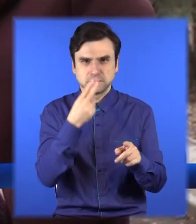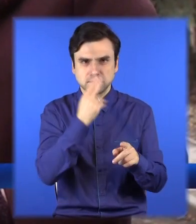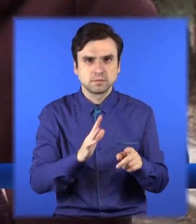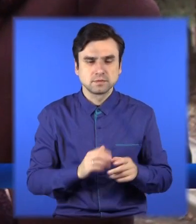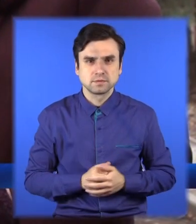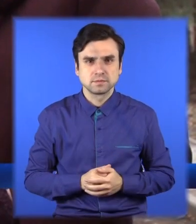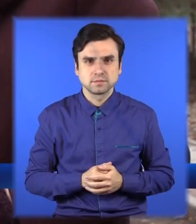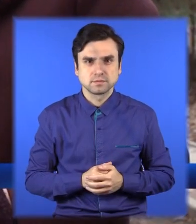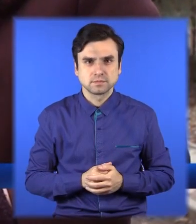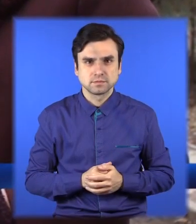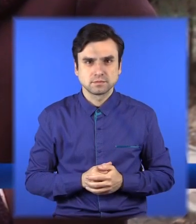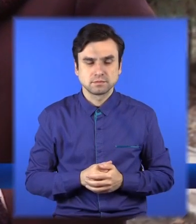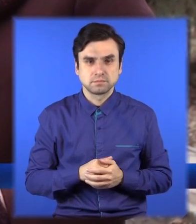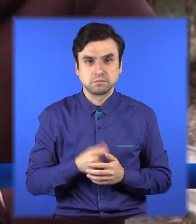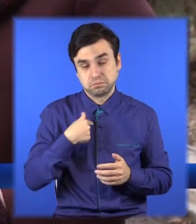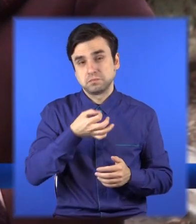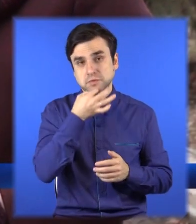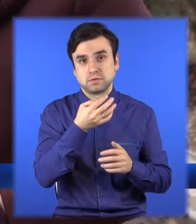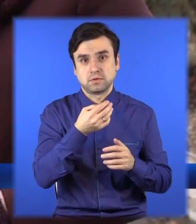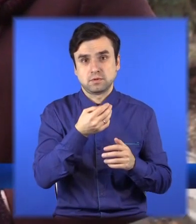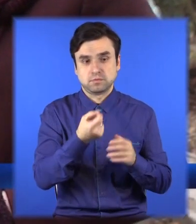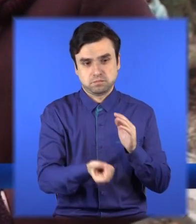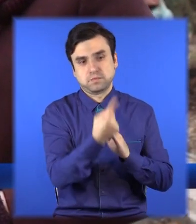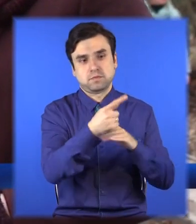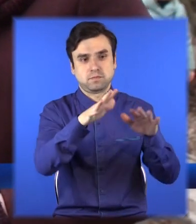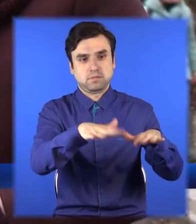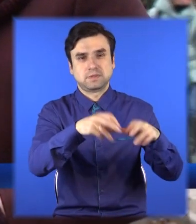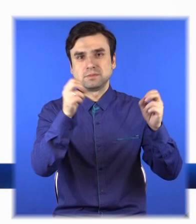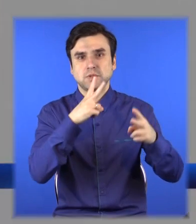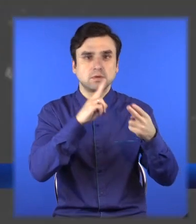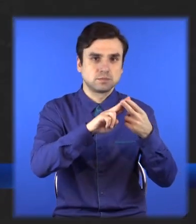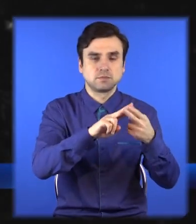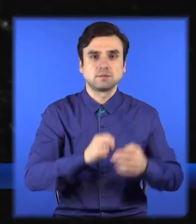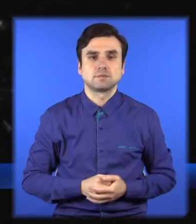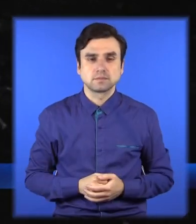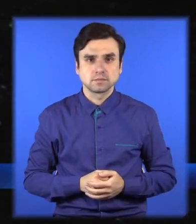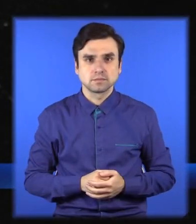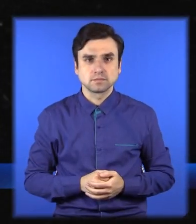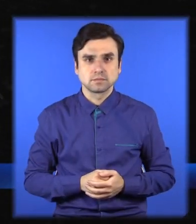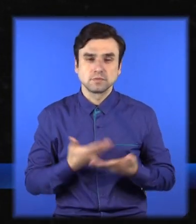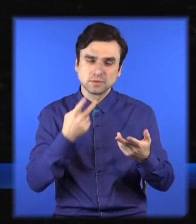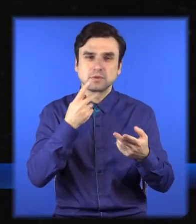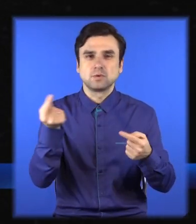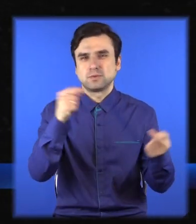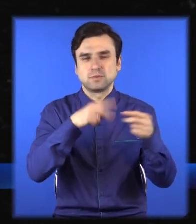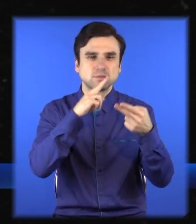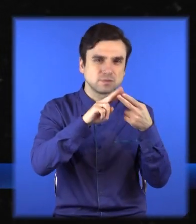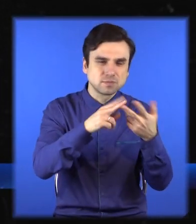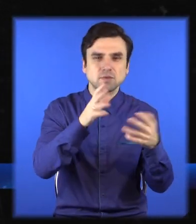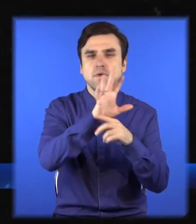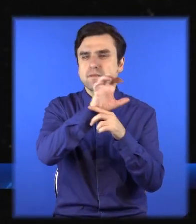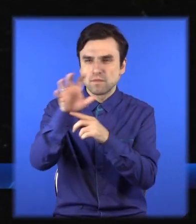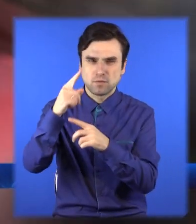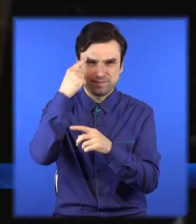місце. Дуже задоволені, що воно з'явилося в нашому місті. Кульками, поцілунками та фото